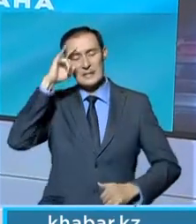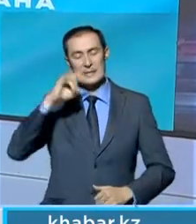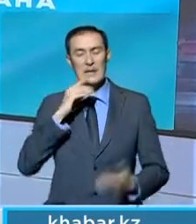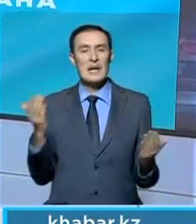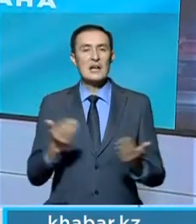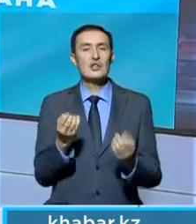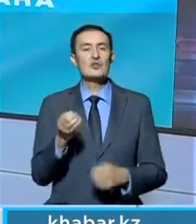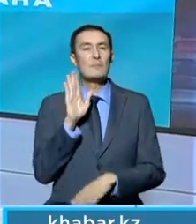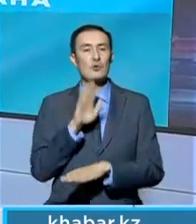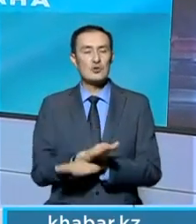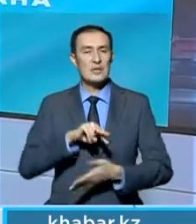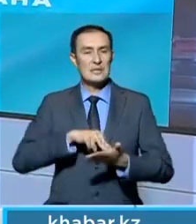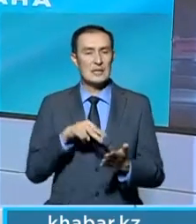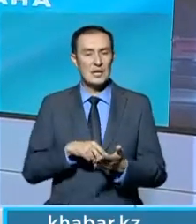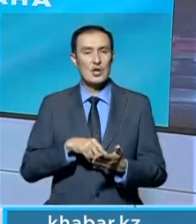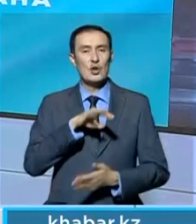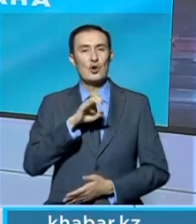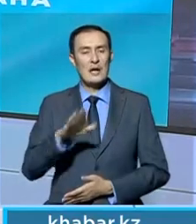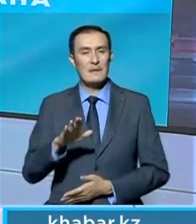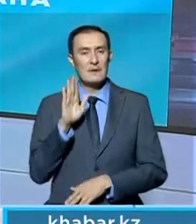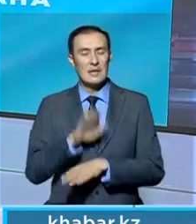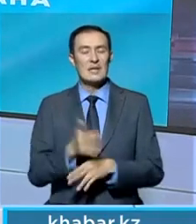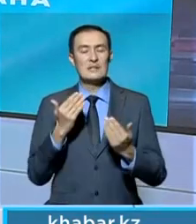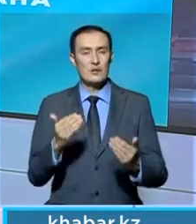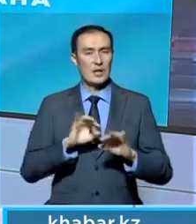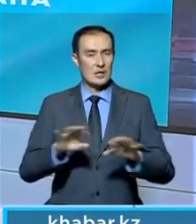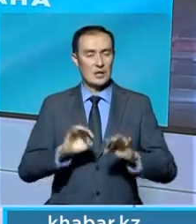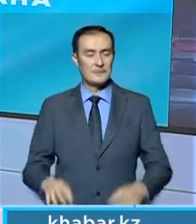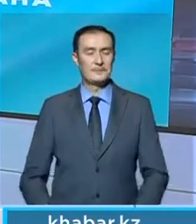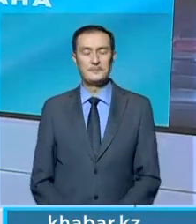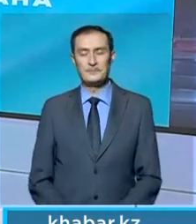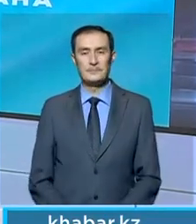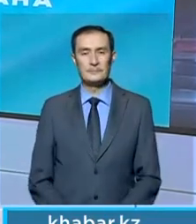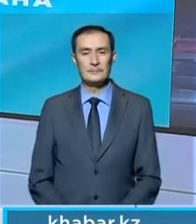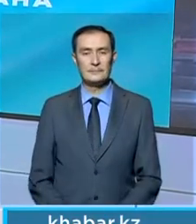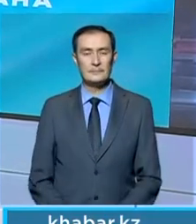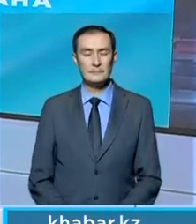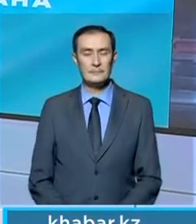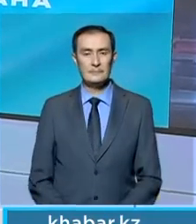еще поручения и задачи поставил Касым-Жомарт Токаев, знает моя коллега Назымгуль Кумыспаева.